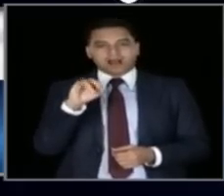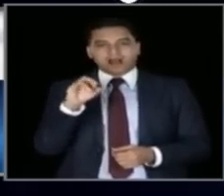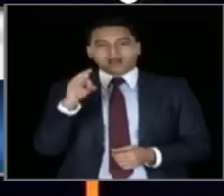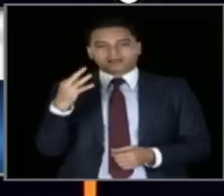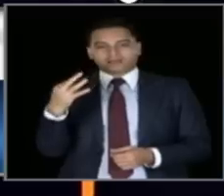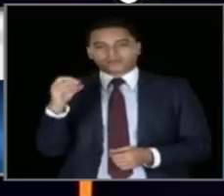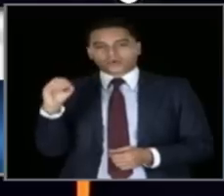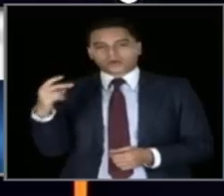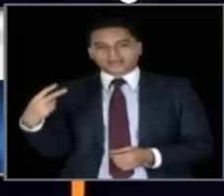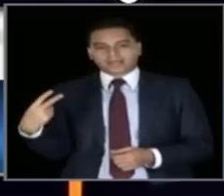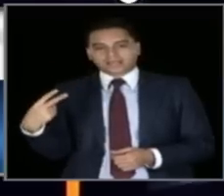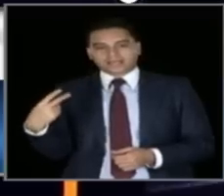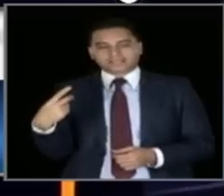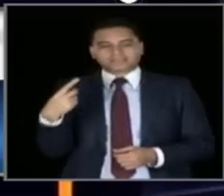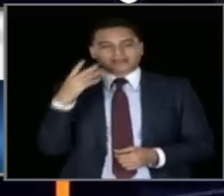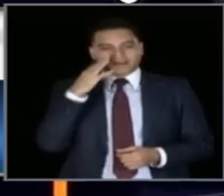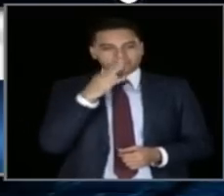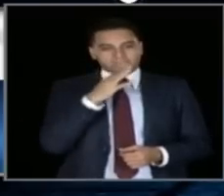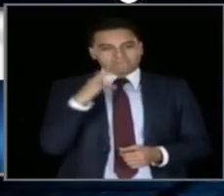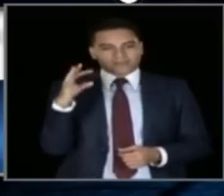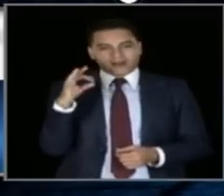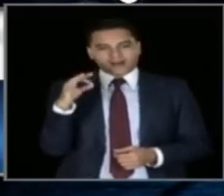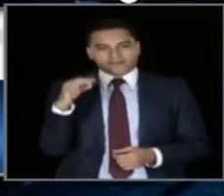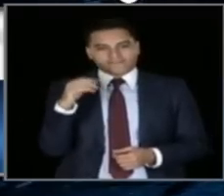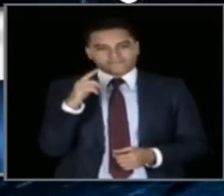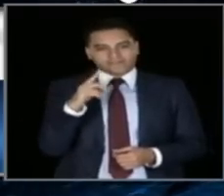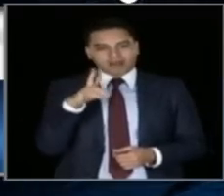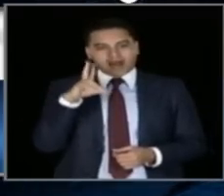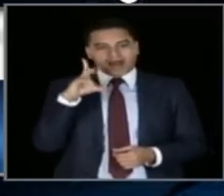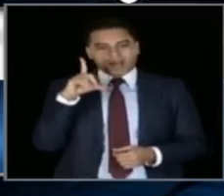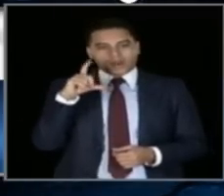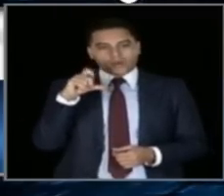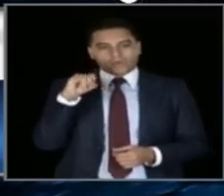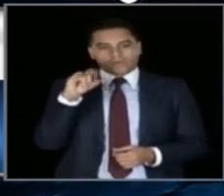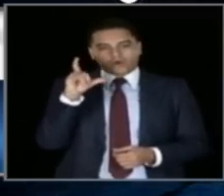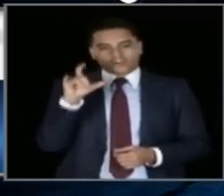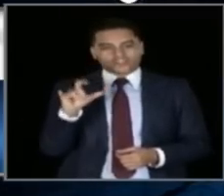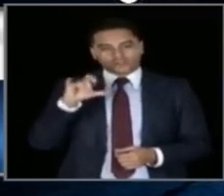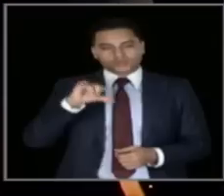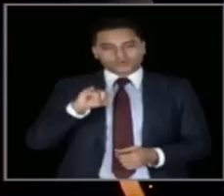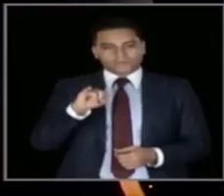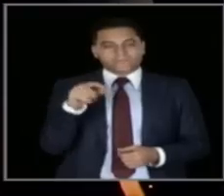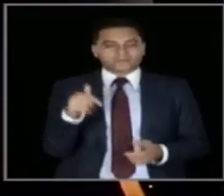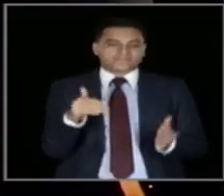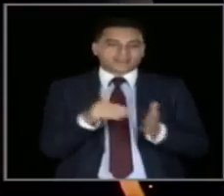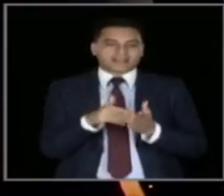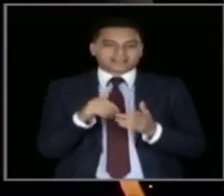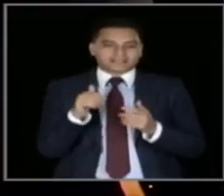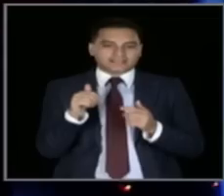3 او 8 الالومنيوم. النتيجه في نهايه الفقره: الهكسوس